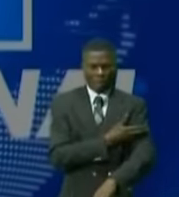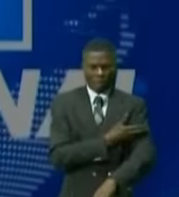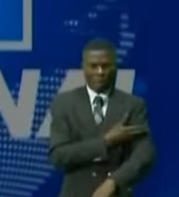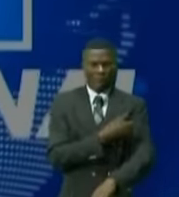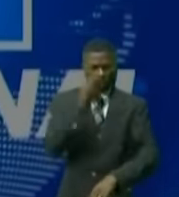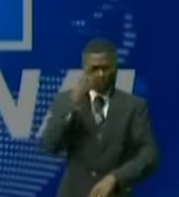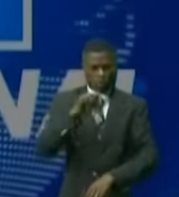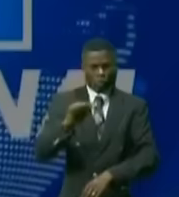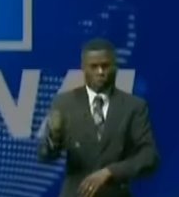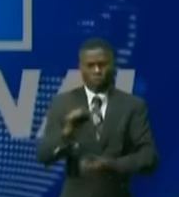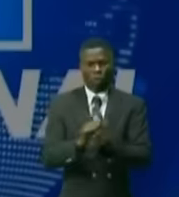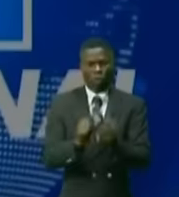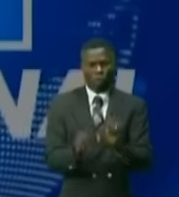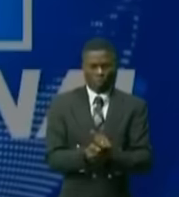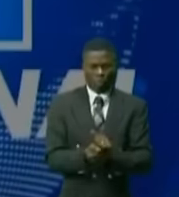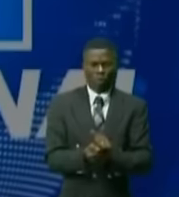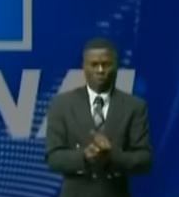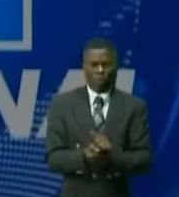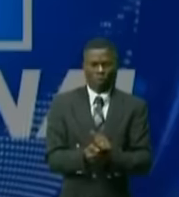et progressives pour d'autres.